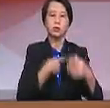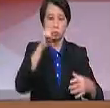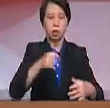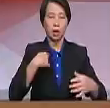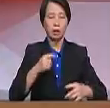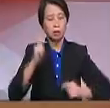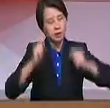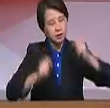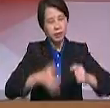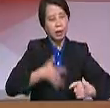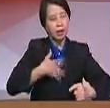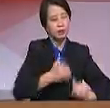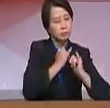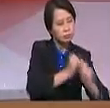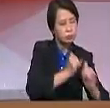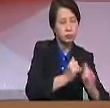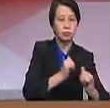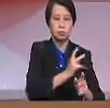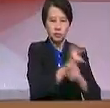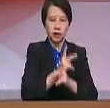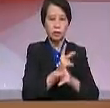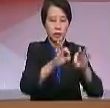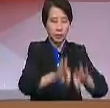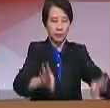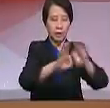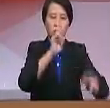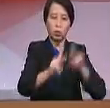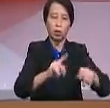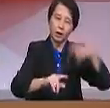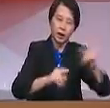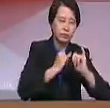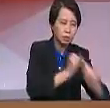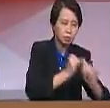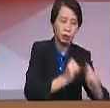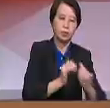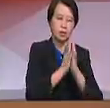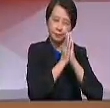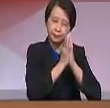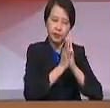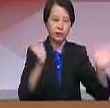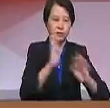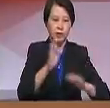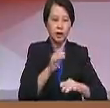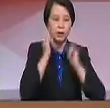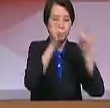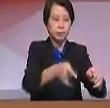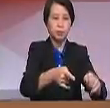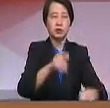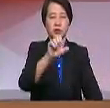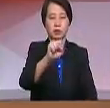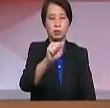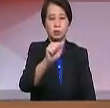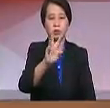timbang rasa untuk menjaga kepentingan orang lain. Jadi tolonglah, janganlah meredah sawah dan sebagainya untuk